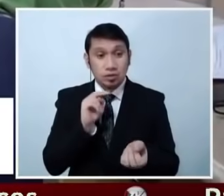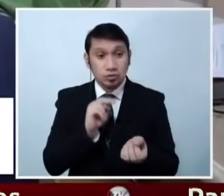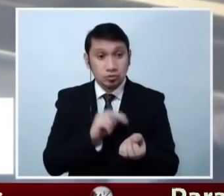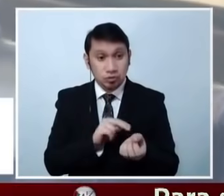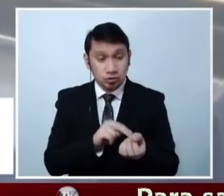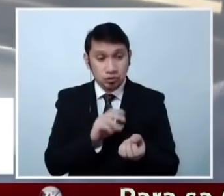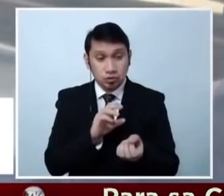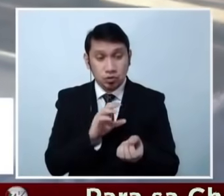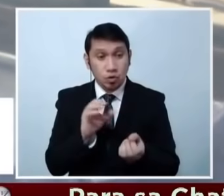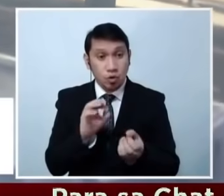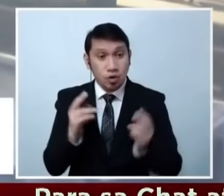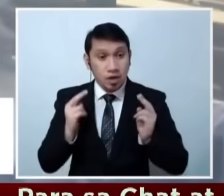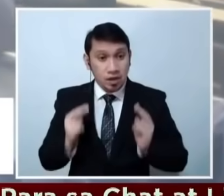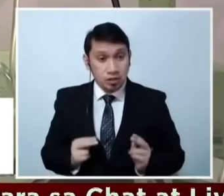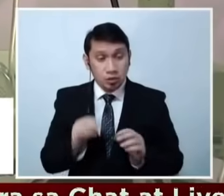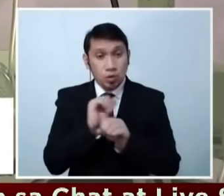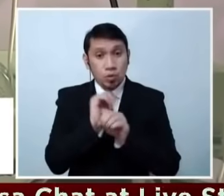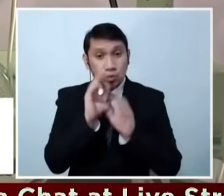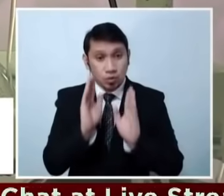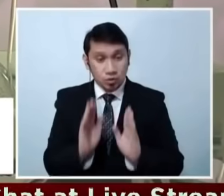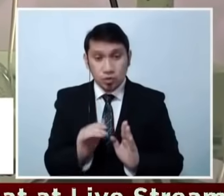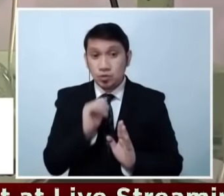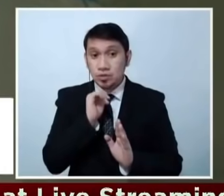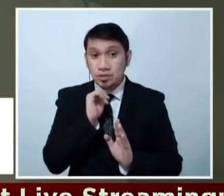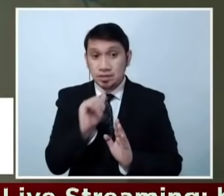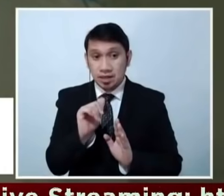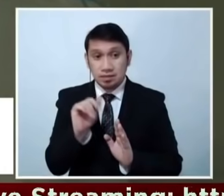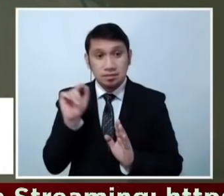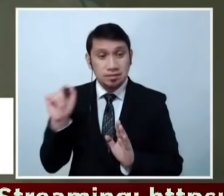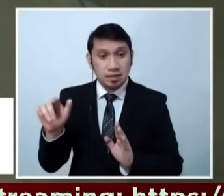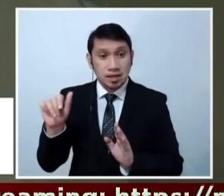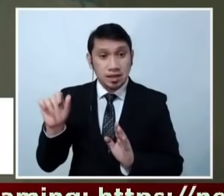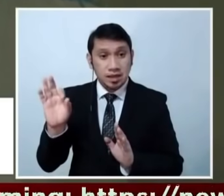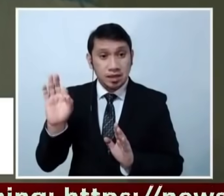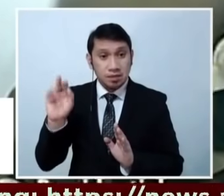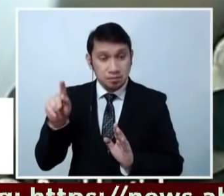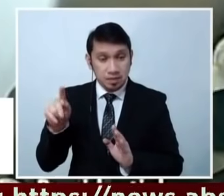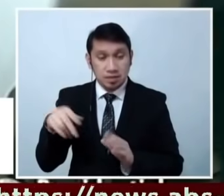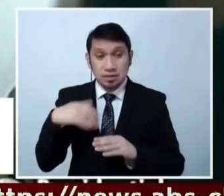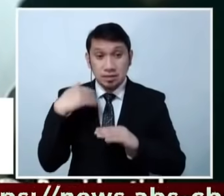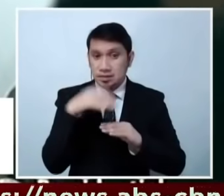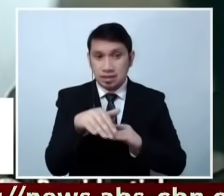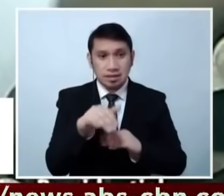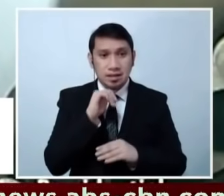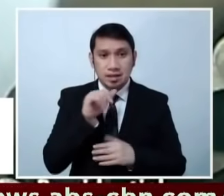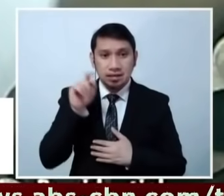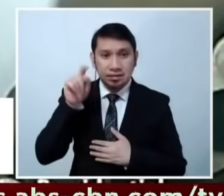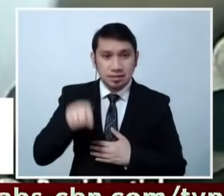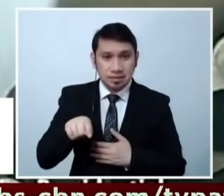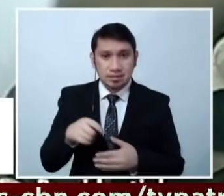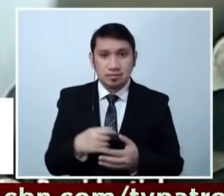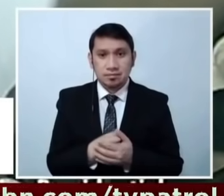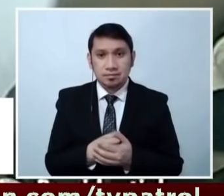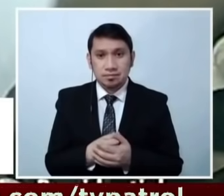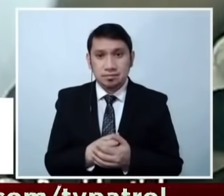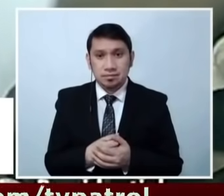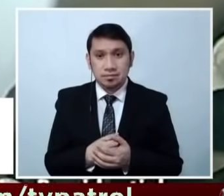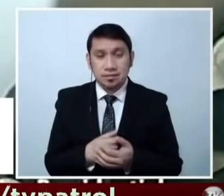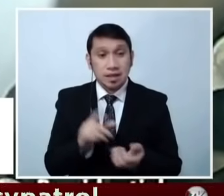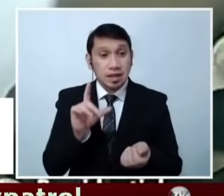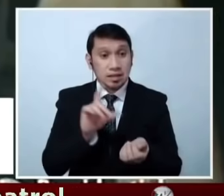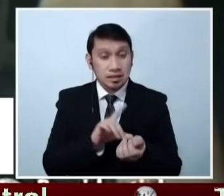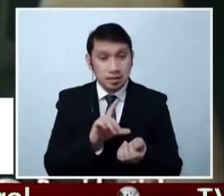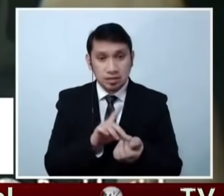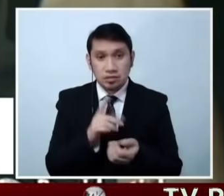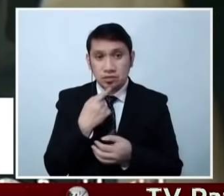umano kailangan magpadala ng mga medical worker ang AFP para tumulong. Nag-cancel na yung St. Luke's at bumaba rin